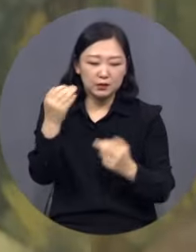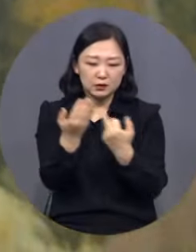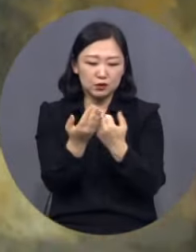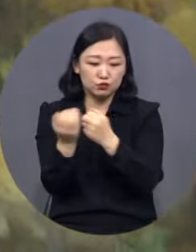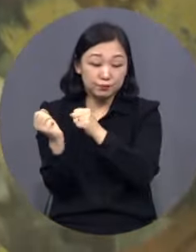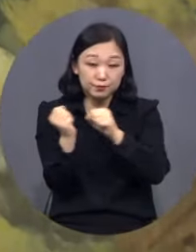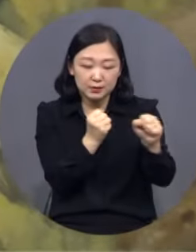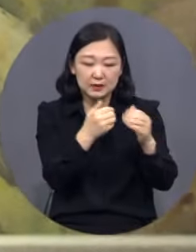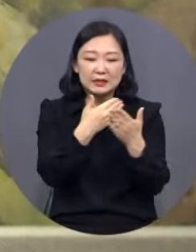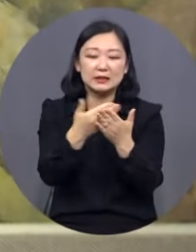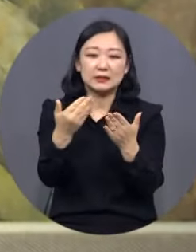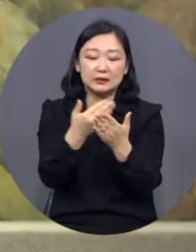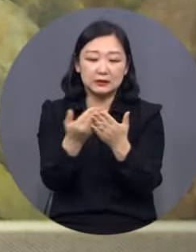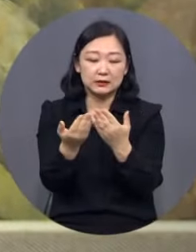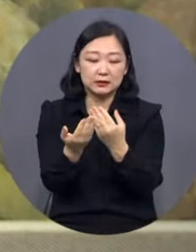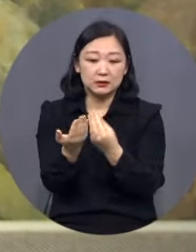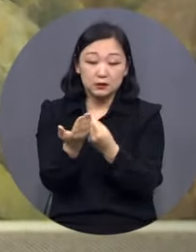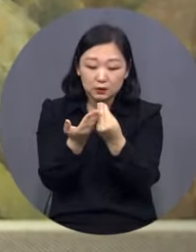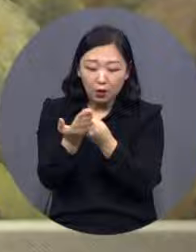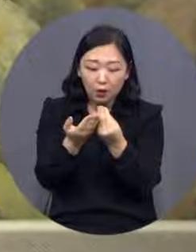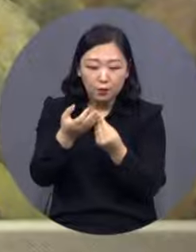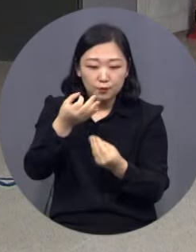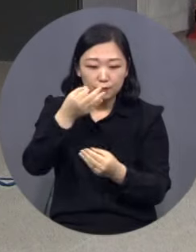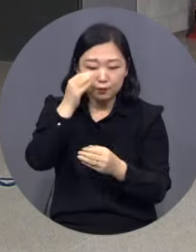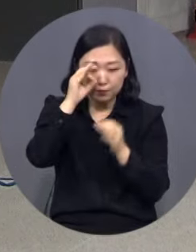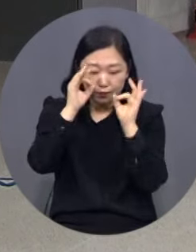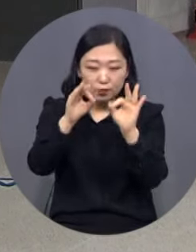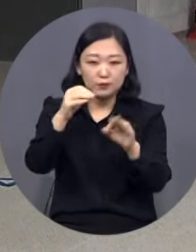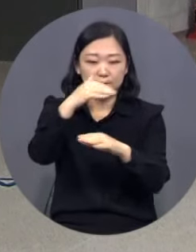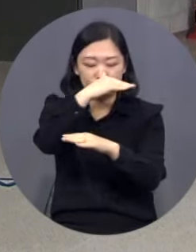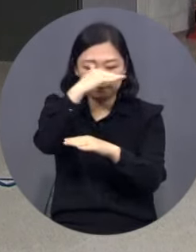그린 섭섬이 보이는 풍경입니다.